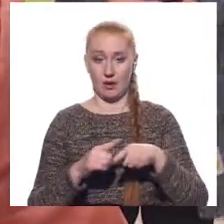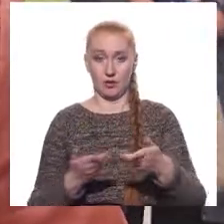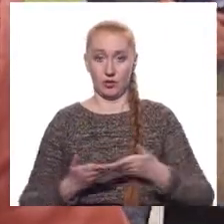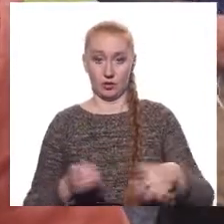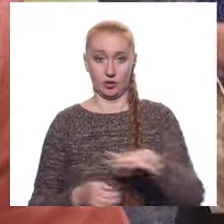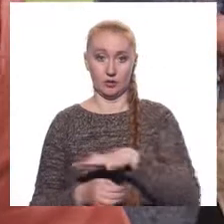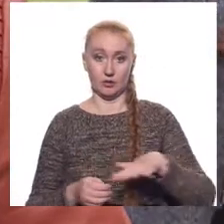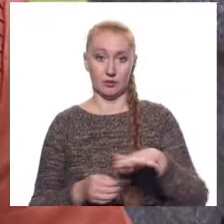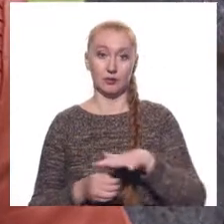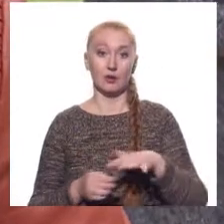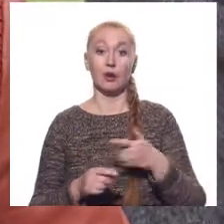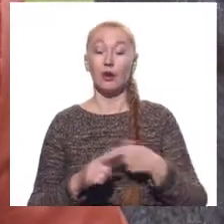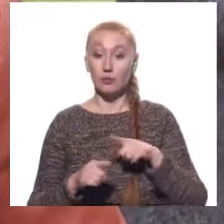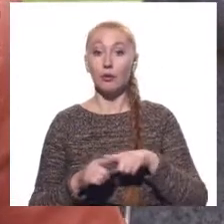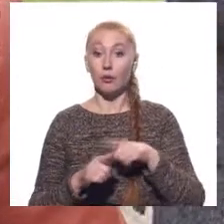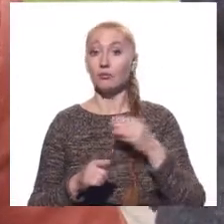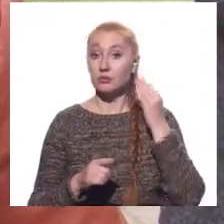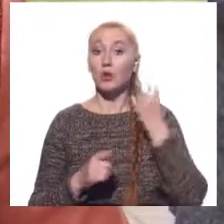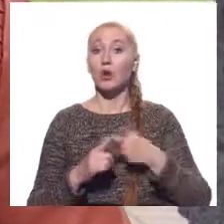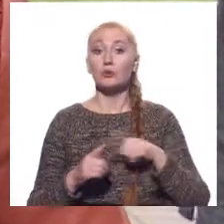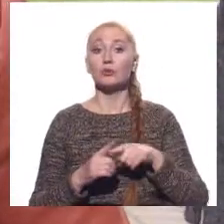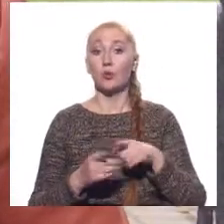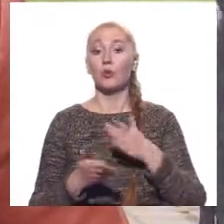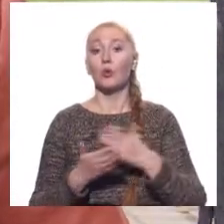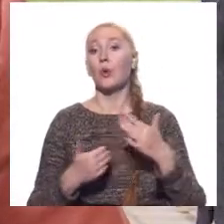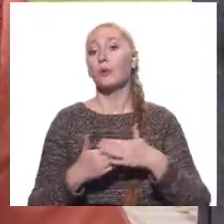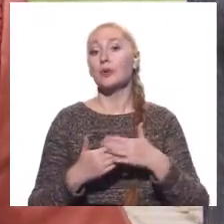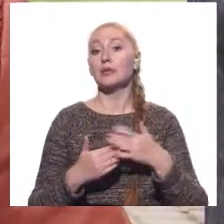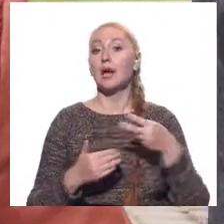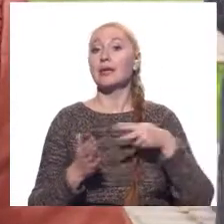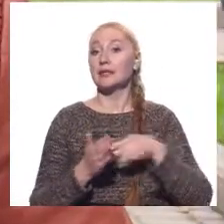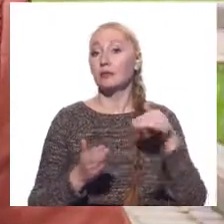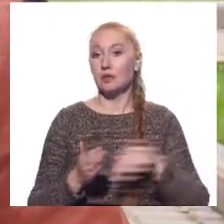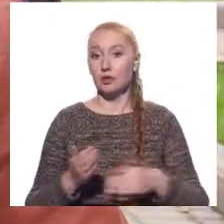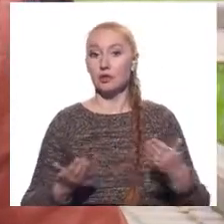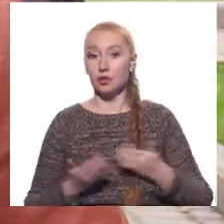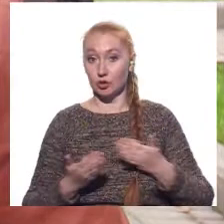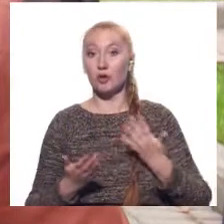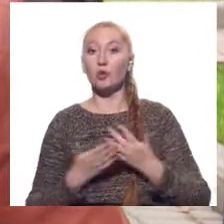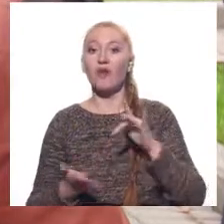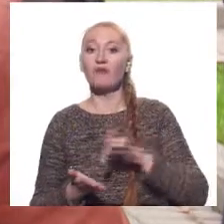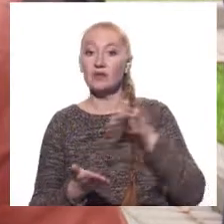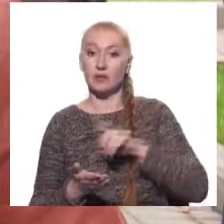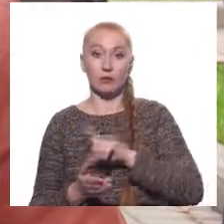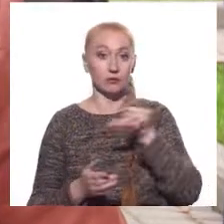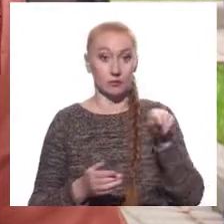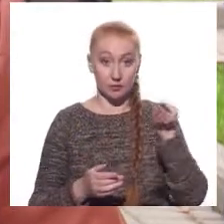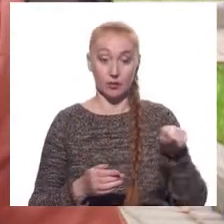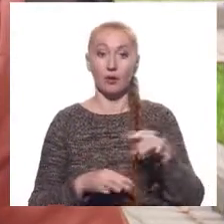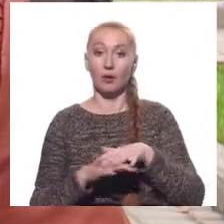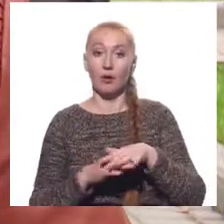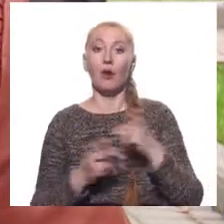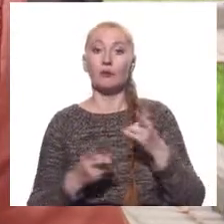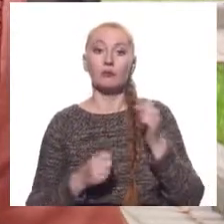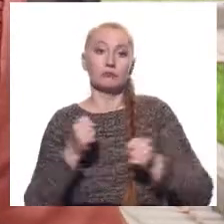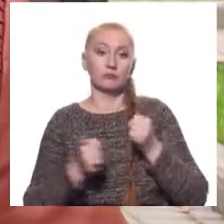громади. Таким чином виходить, що близько 7 тисяч населення, щоб добратися в центр громади, повинні